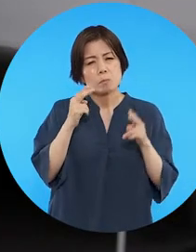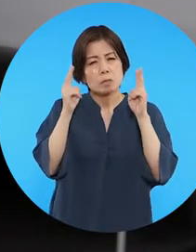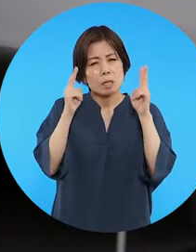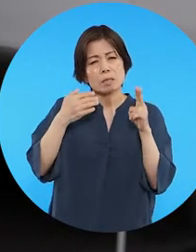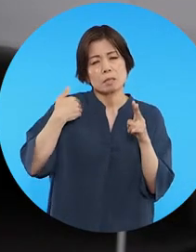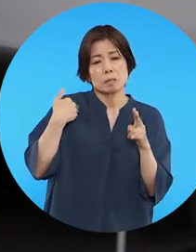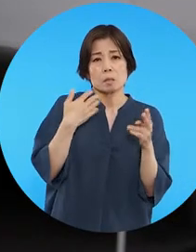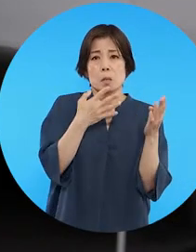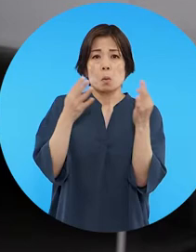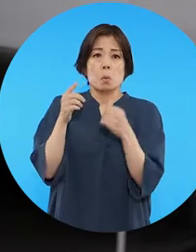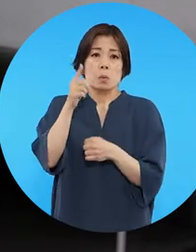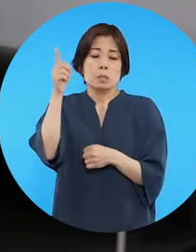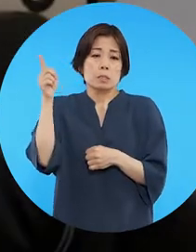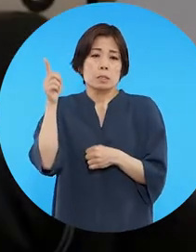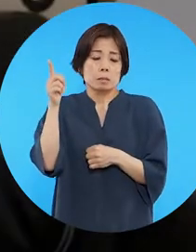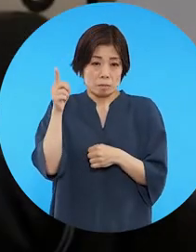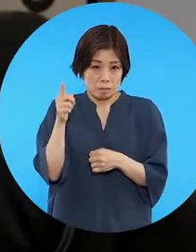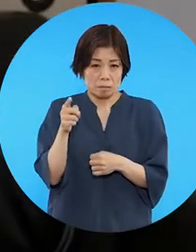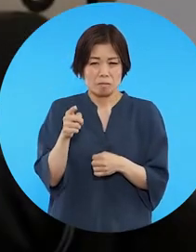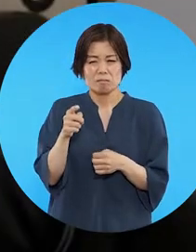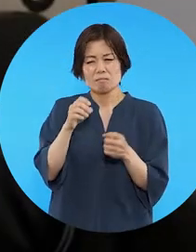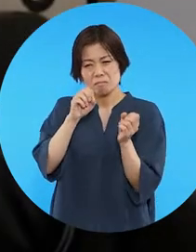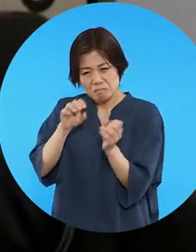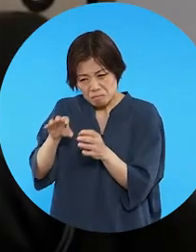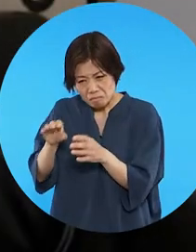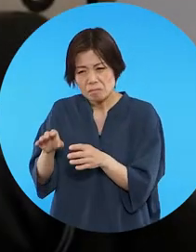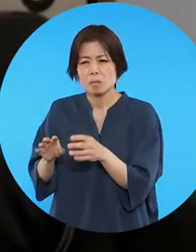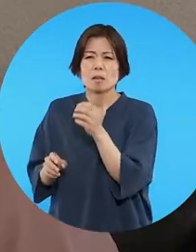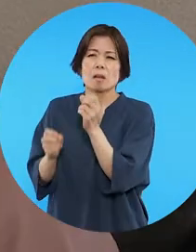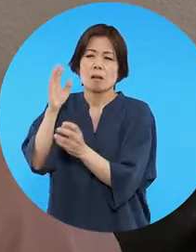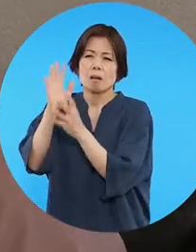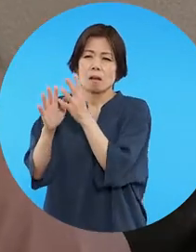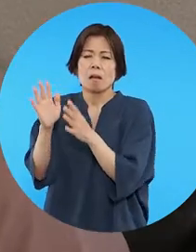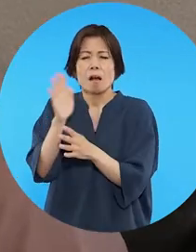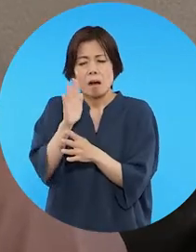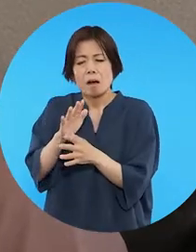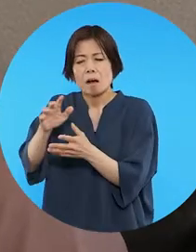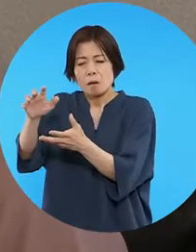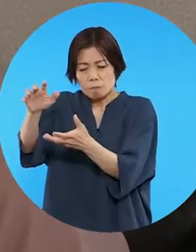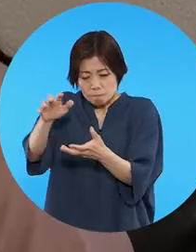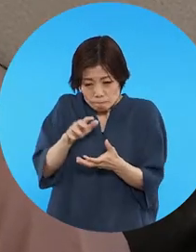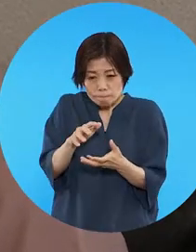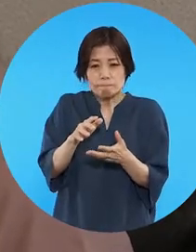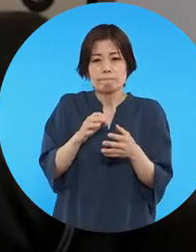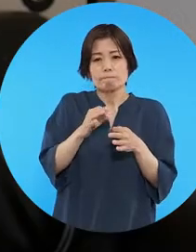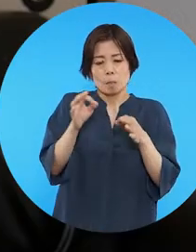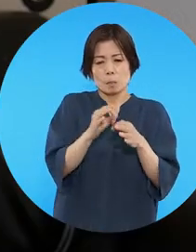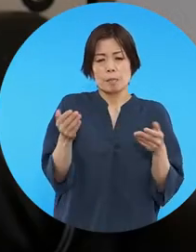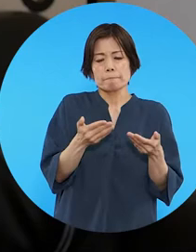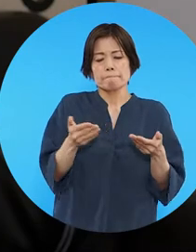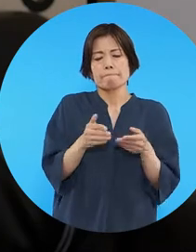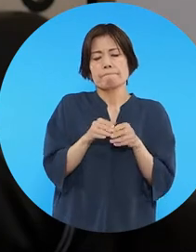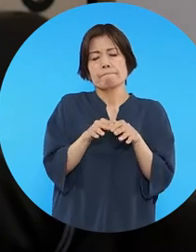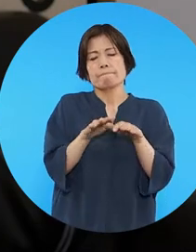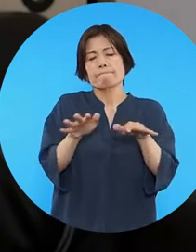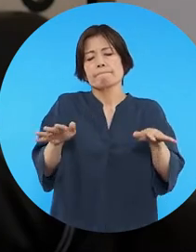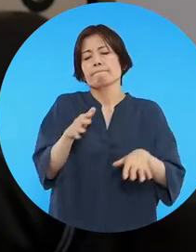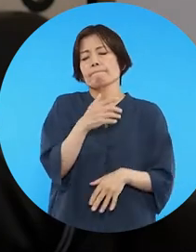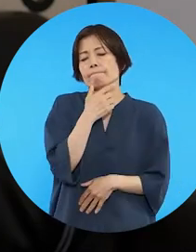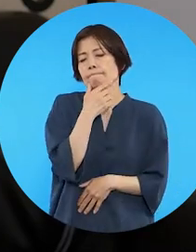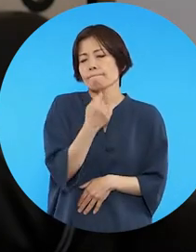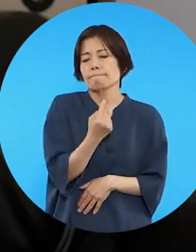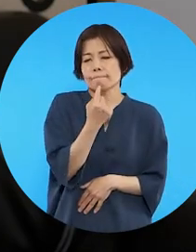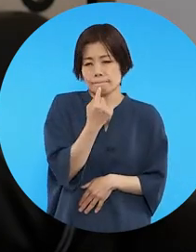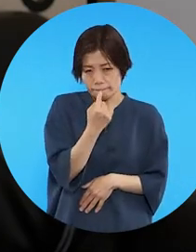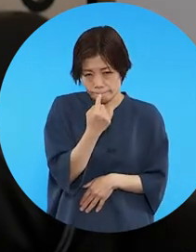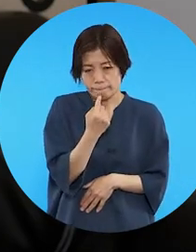らない人たちがいっぱいいるわけで、廃棄したり燃やしたり、それだからこういうビジネスをね、まあ、いろんな形で少しず